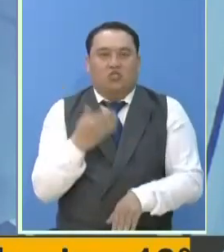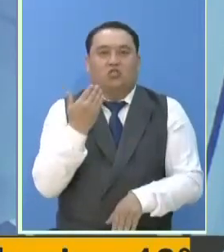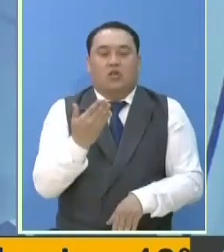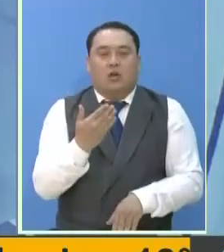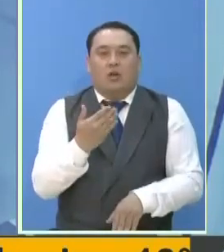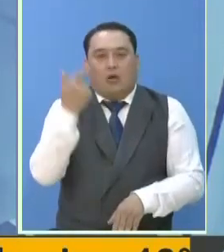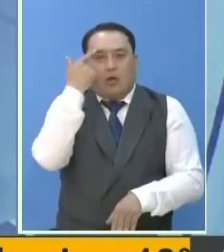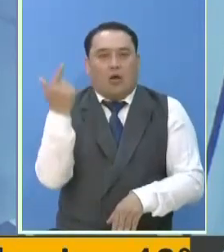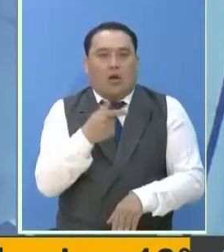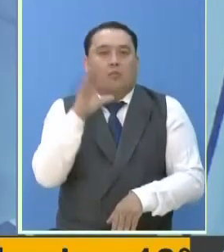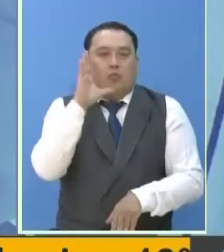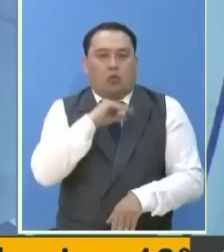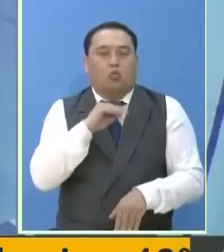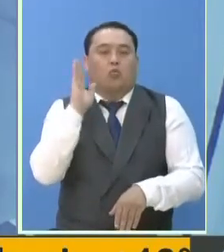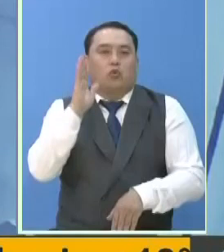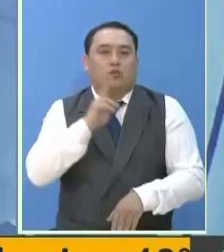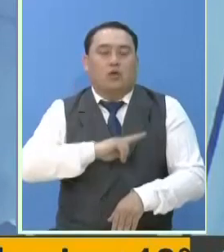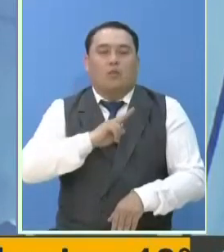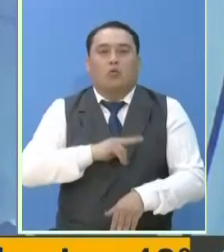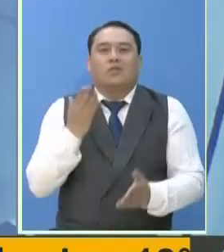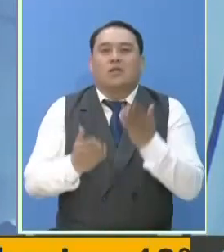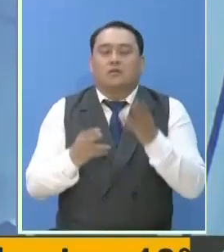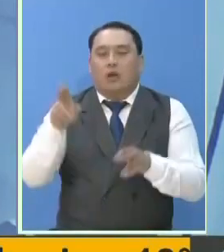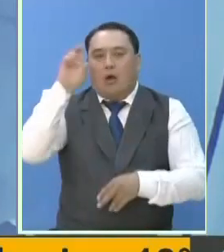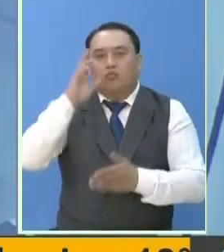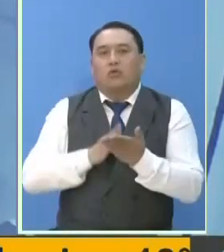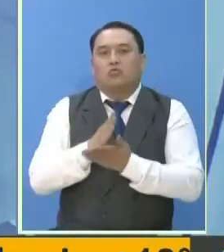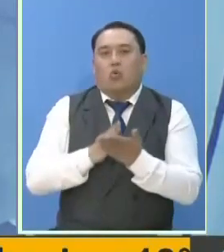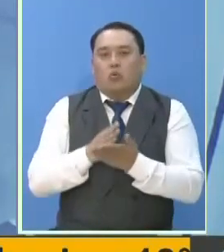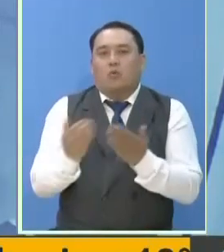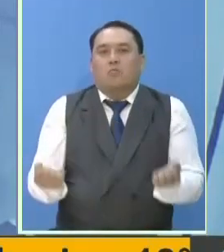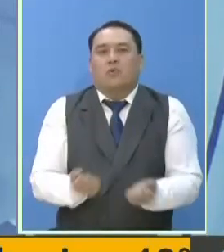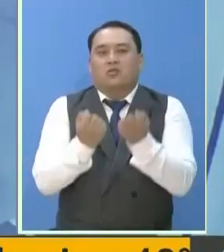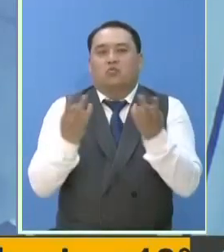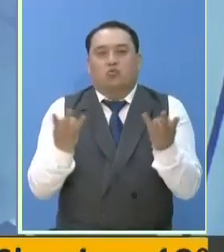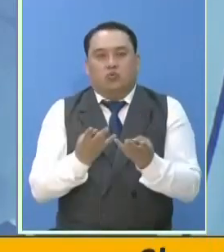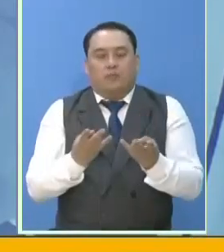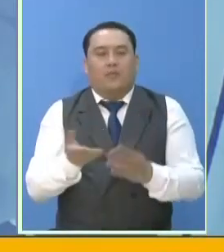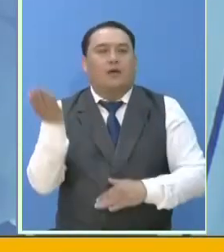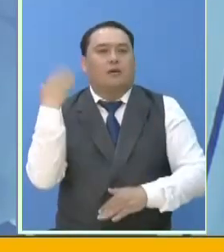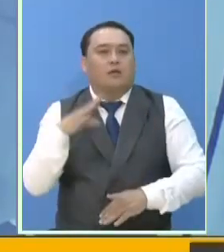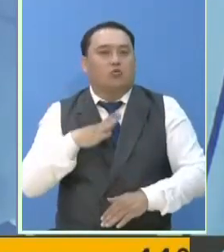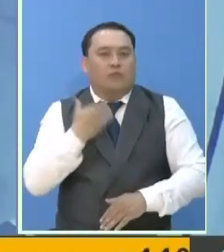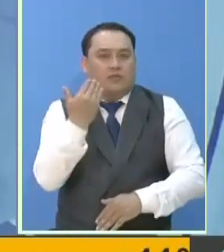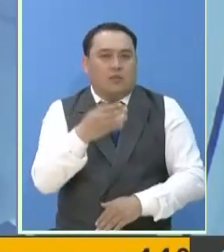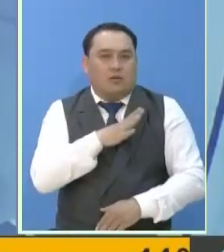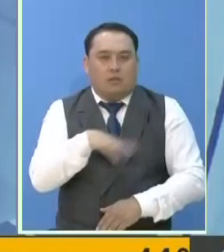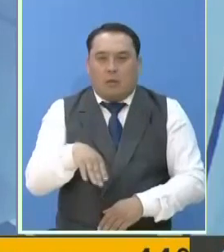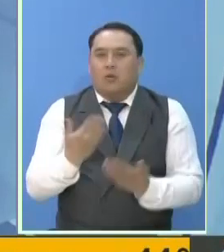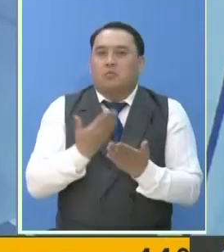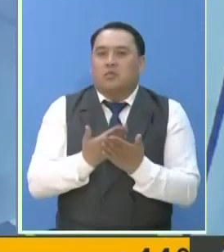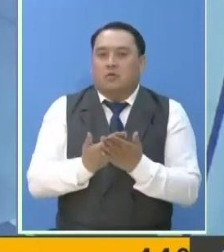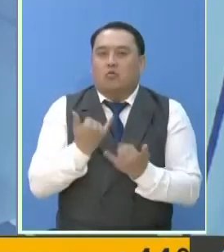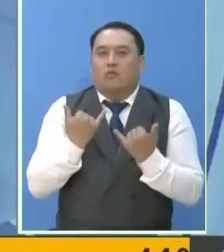какую компетенцию тебе нужно будет в будущем, если ты идешь на государственную службу, какую нужно подтянуть. Раньше, если на него порога не было, то